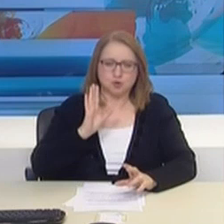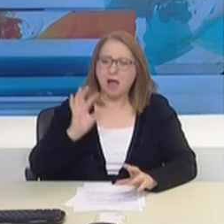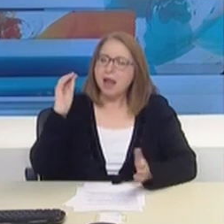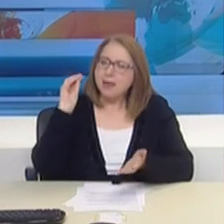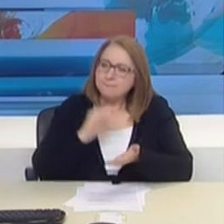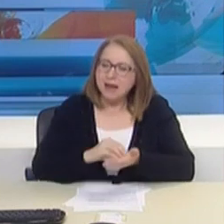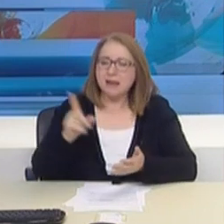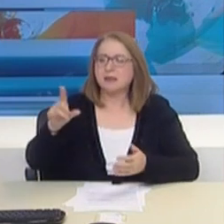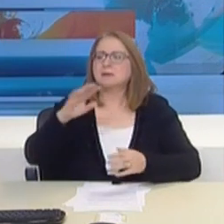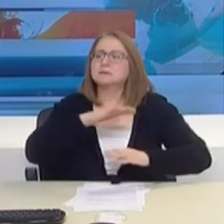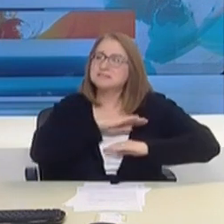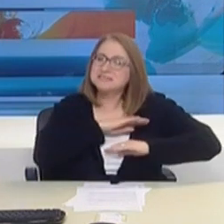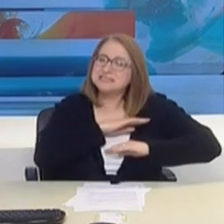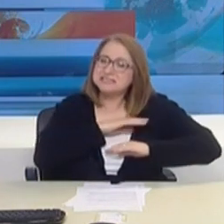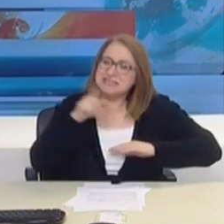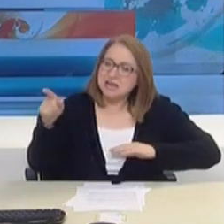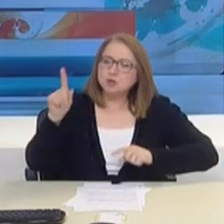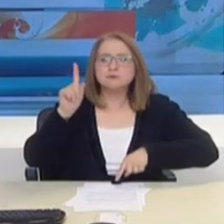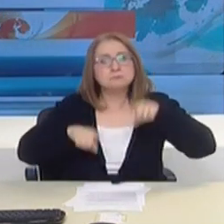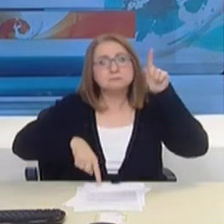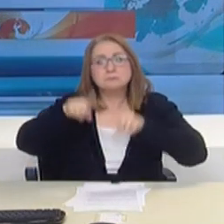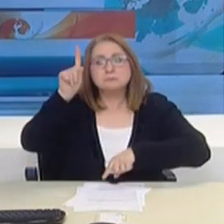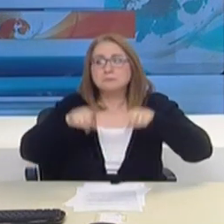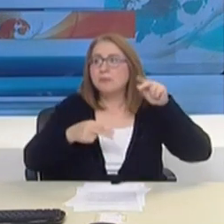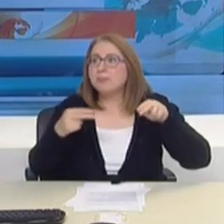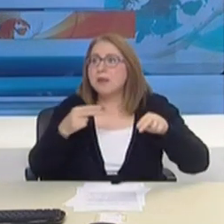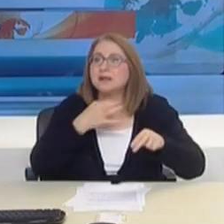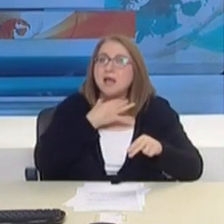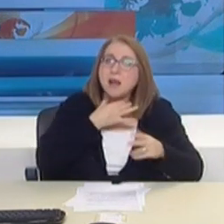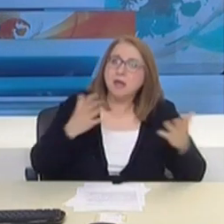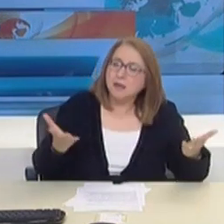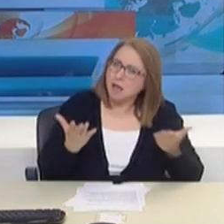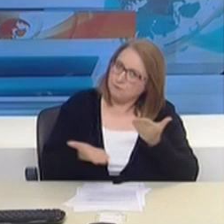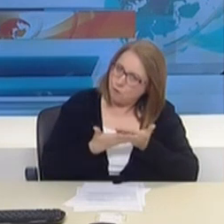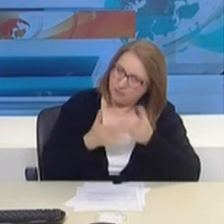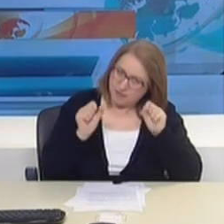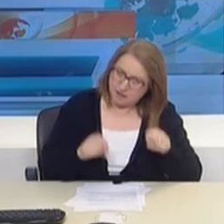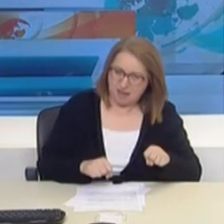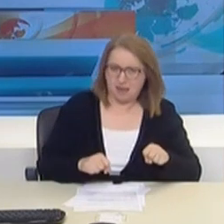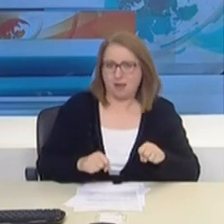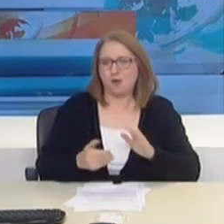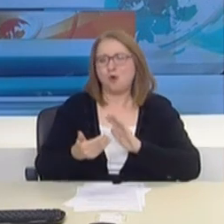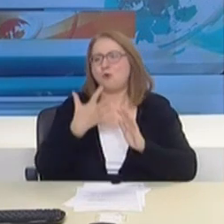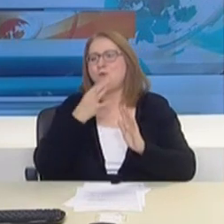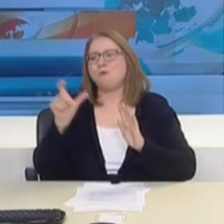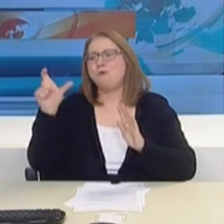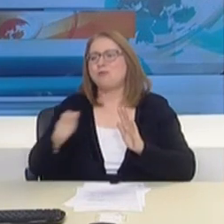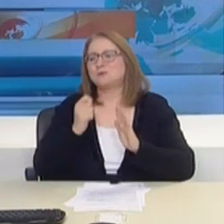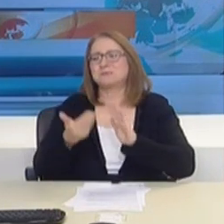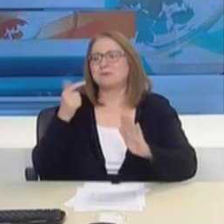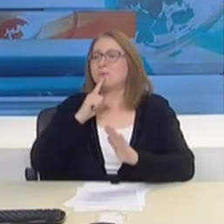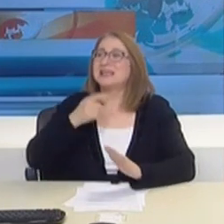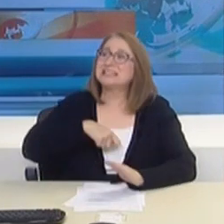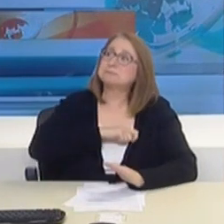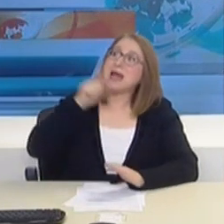και στελέχη του σε επιμέρους ζητήματα μπορούν να βοηθούν, διότι το κράτος είναι ενιαίο και οι δυνατότητες